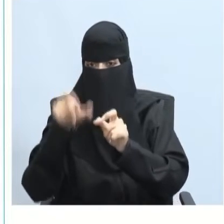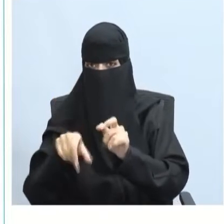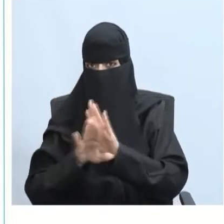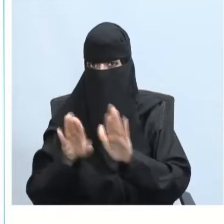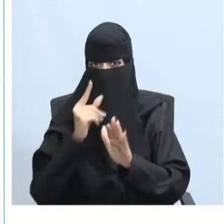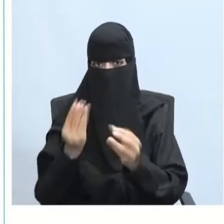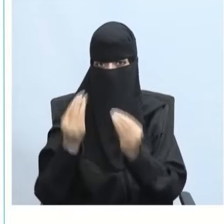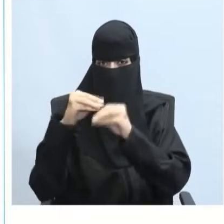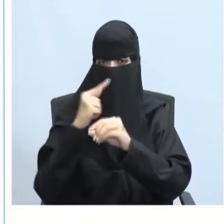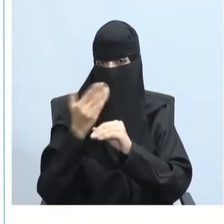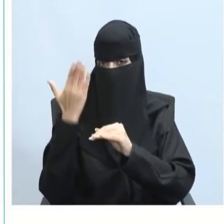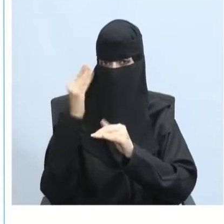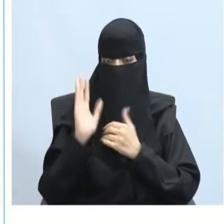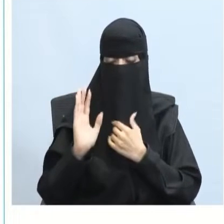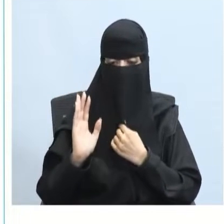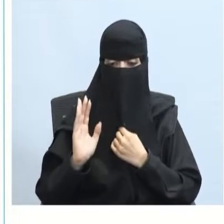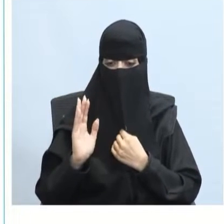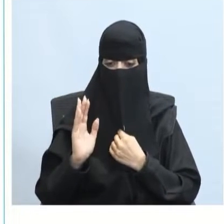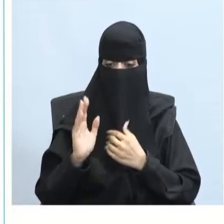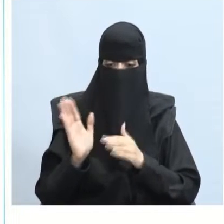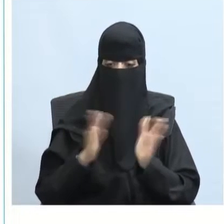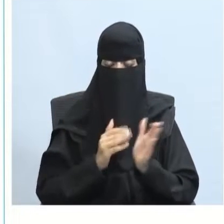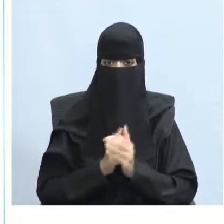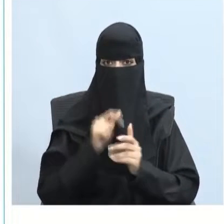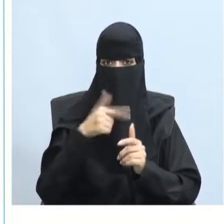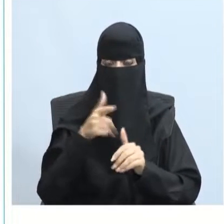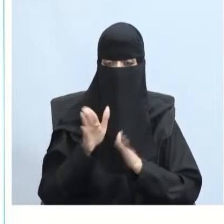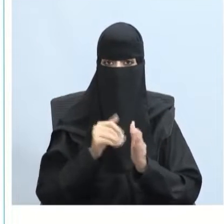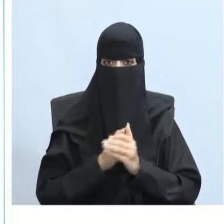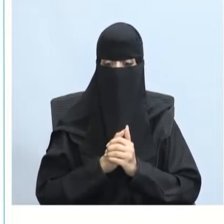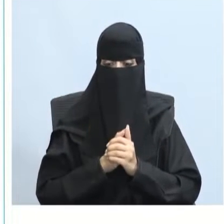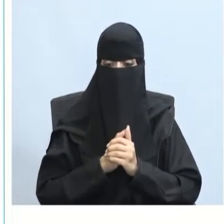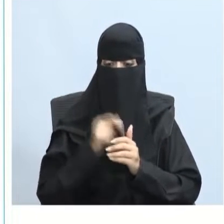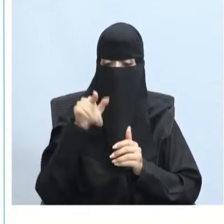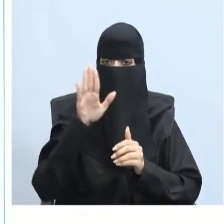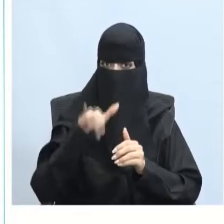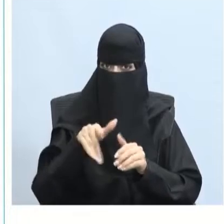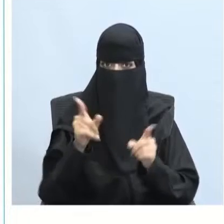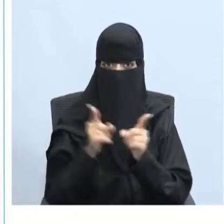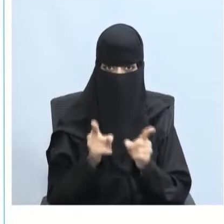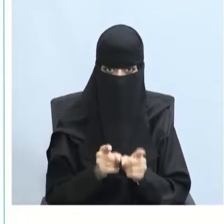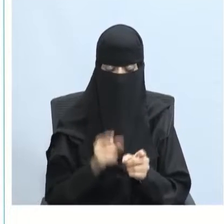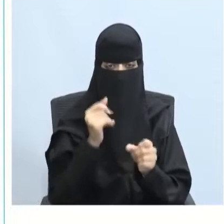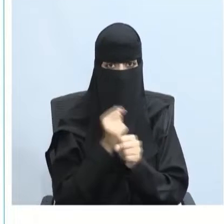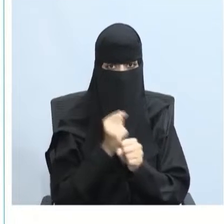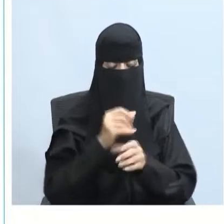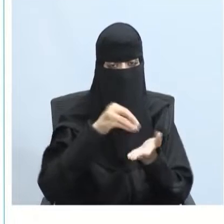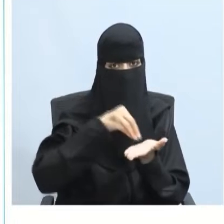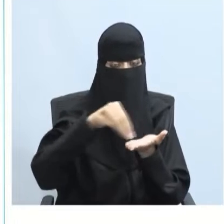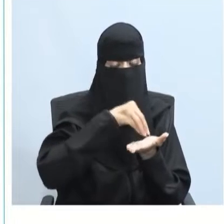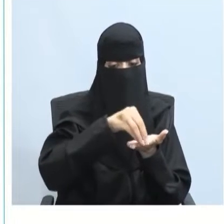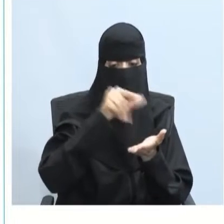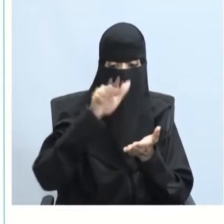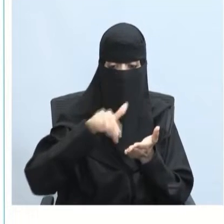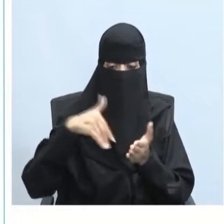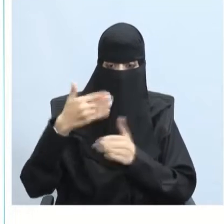وتنتهي بالعرض الاول بما ما فيهم المهام الفرعيه المهام الفرعيه اللي هي